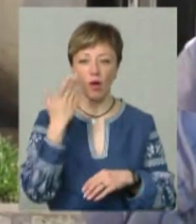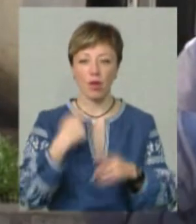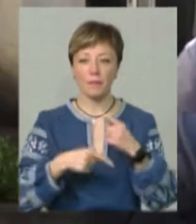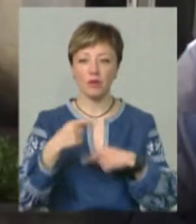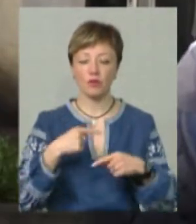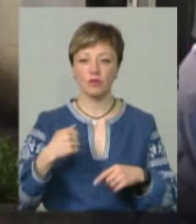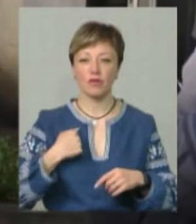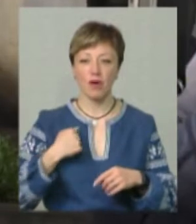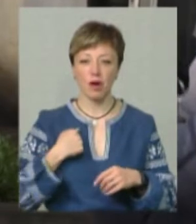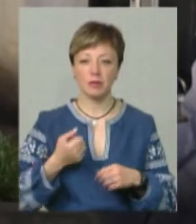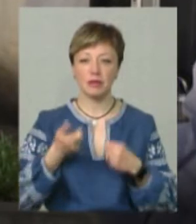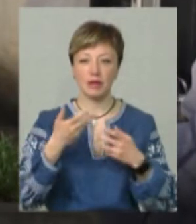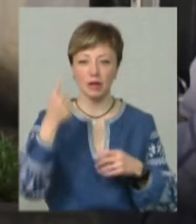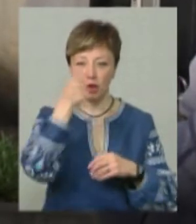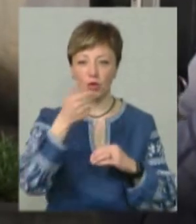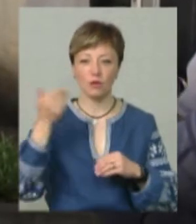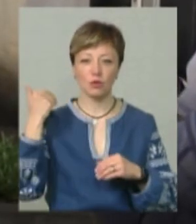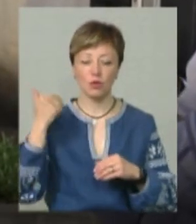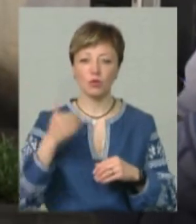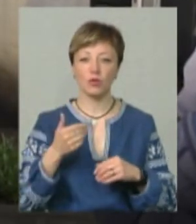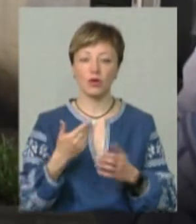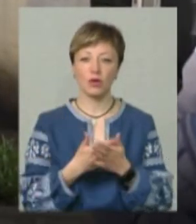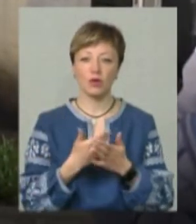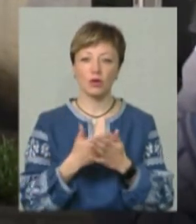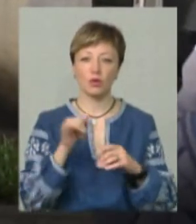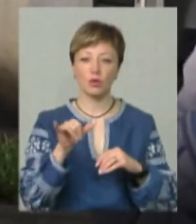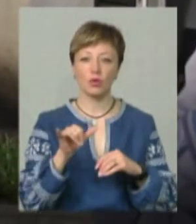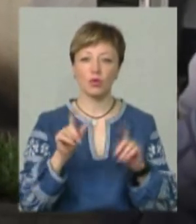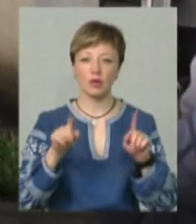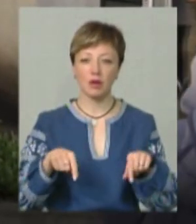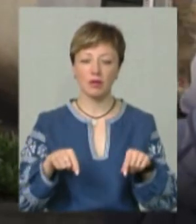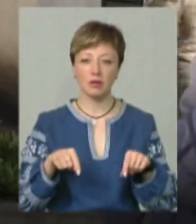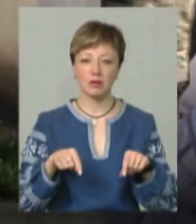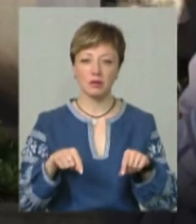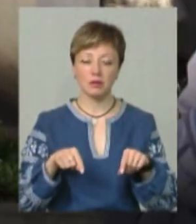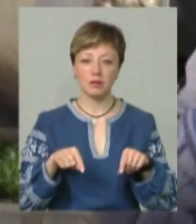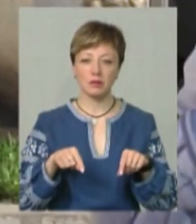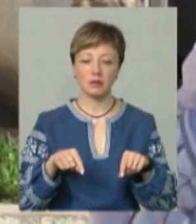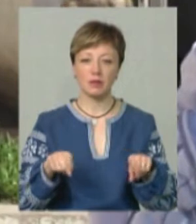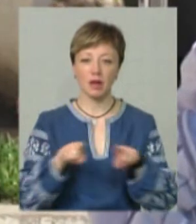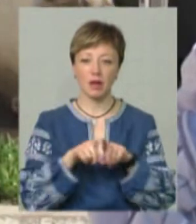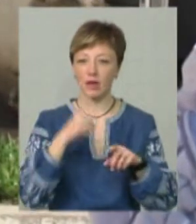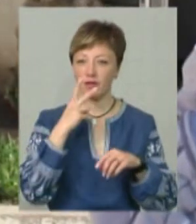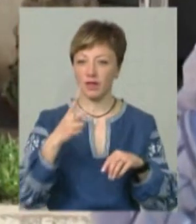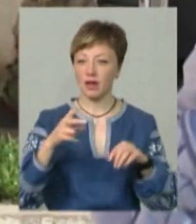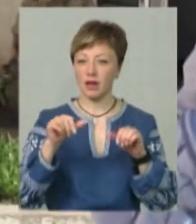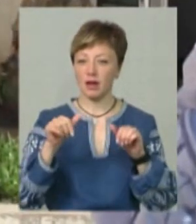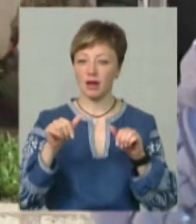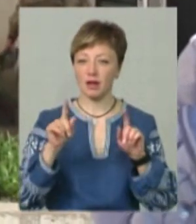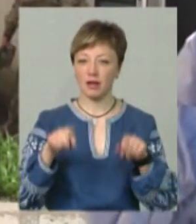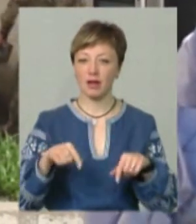в армію там декілька років тому, то якось у нього навіть такий вигляд більше